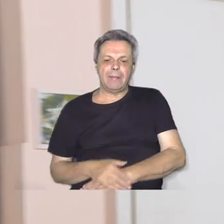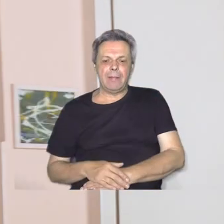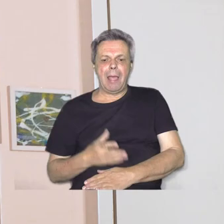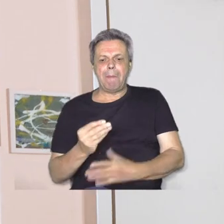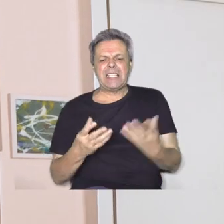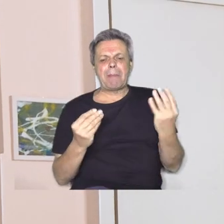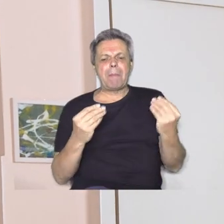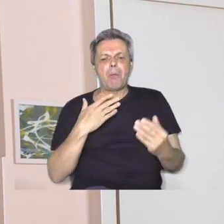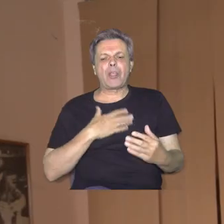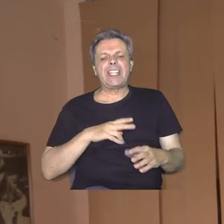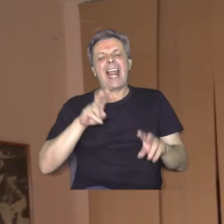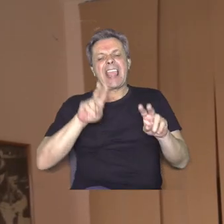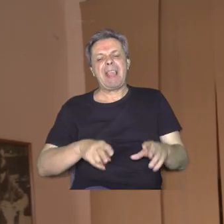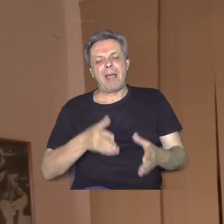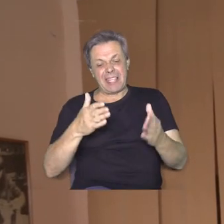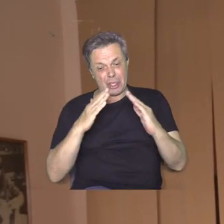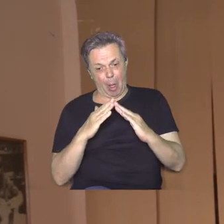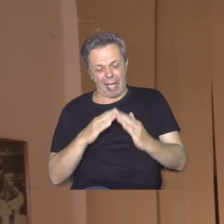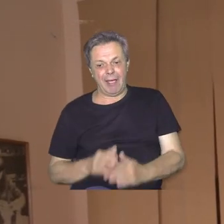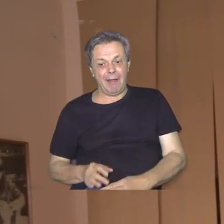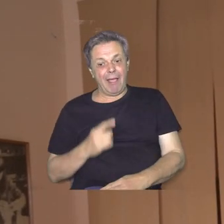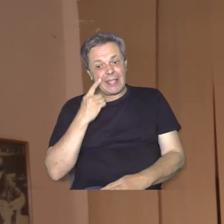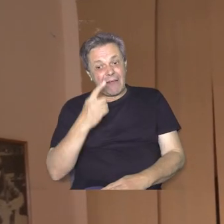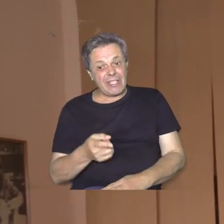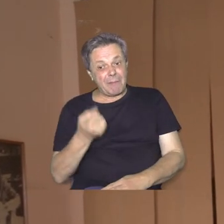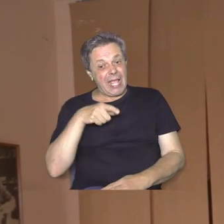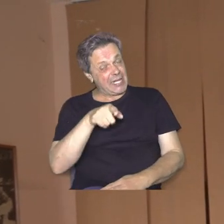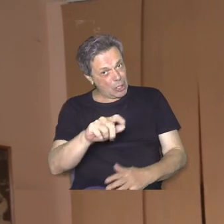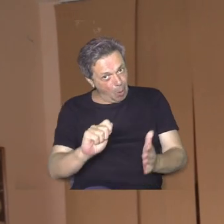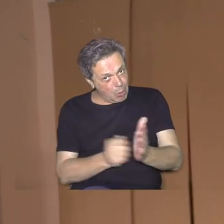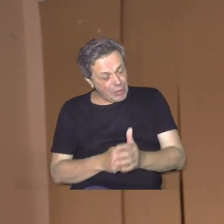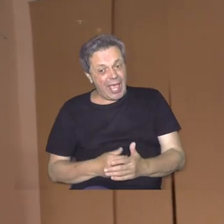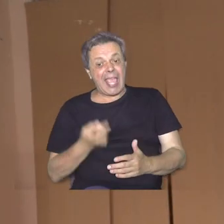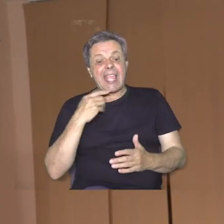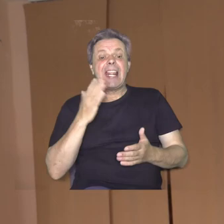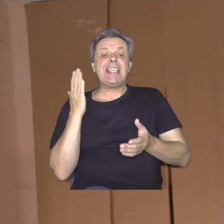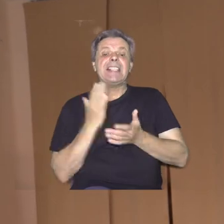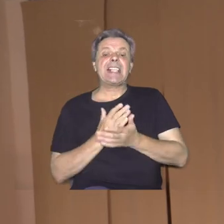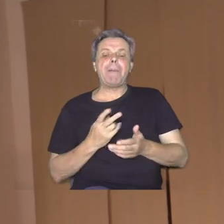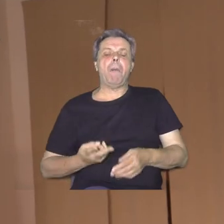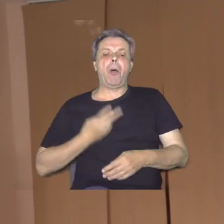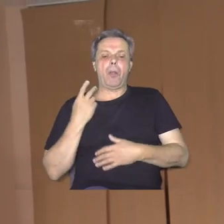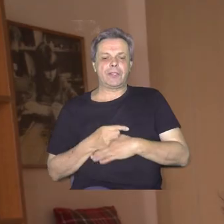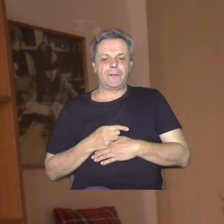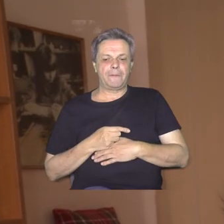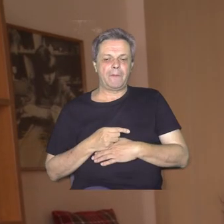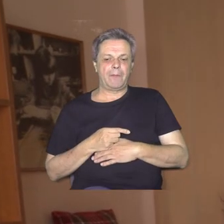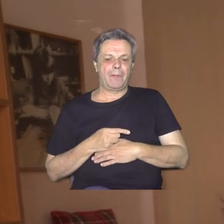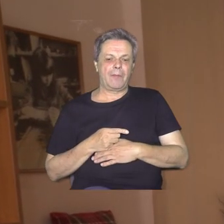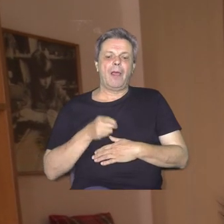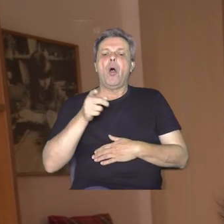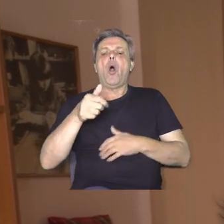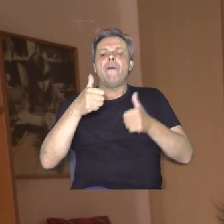ga mnogi htjeli imati kod kuće, pa da vidim je li to na prodaju ili je samo ponos. I